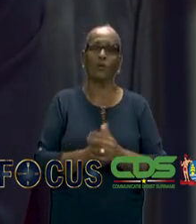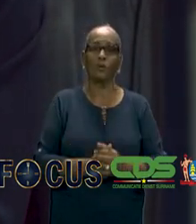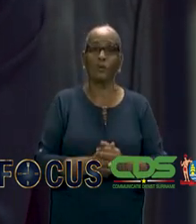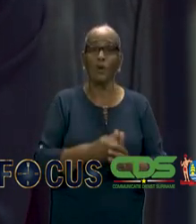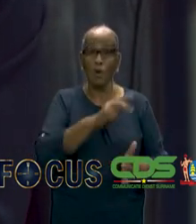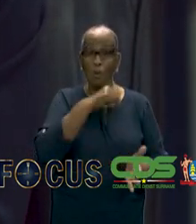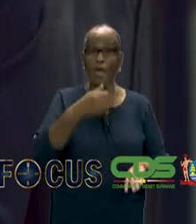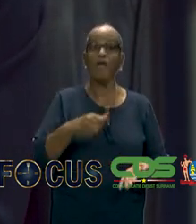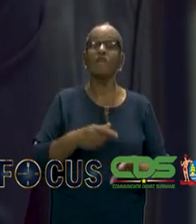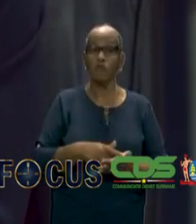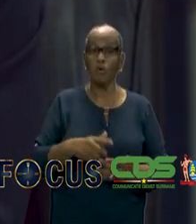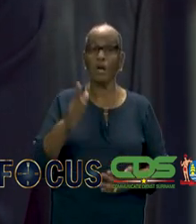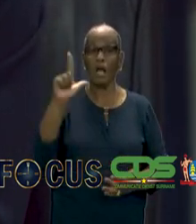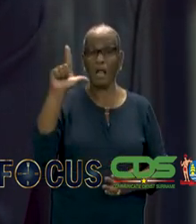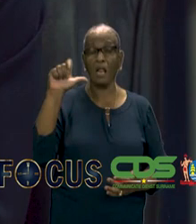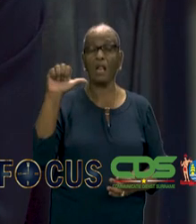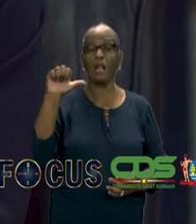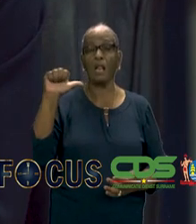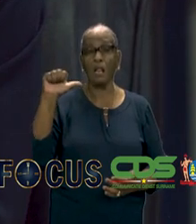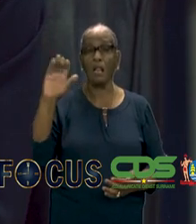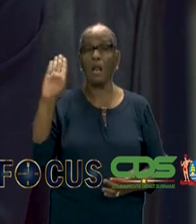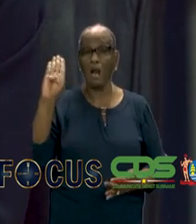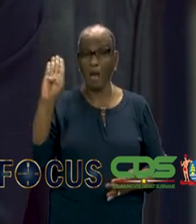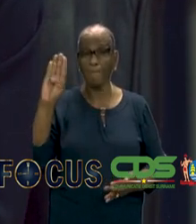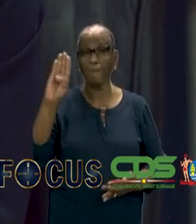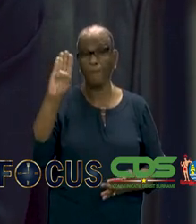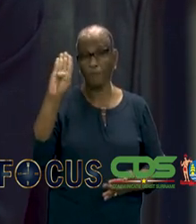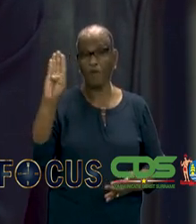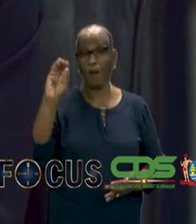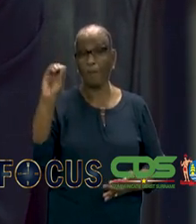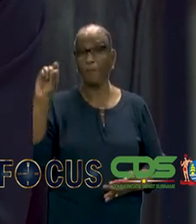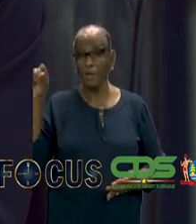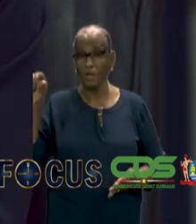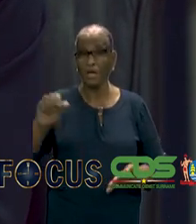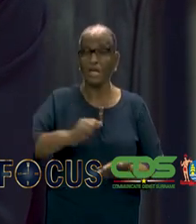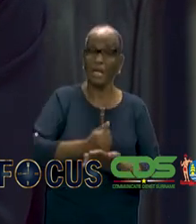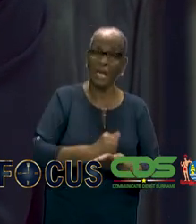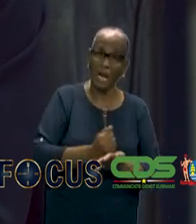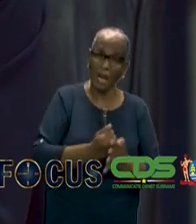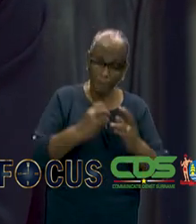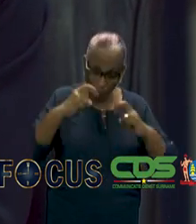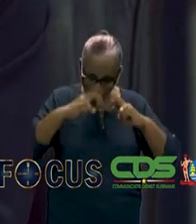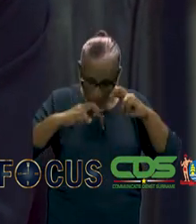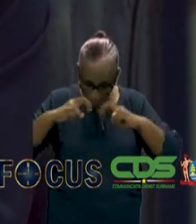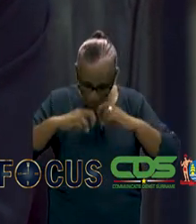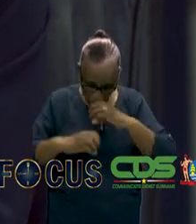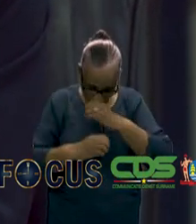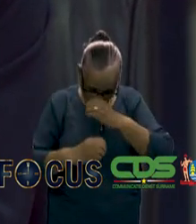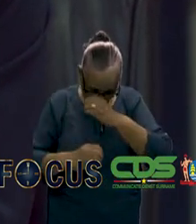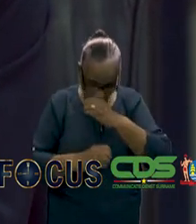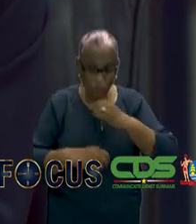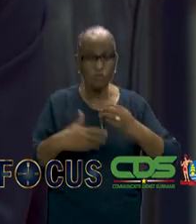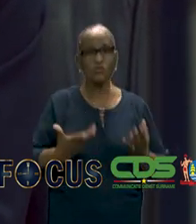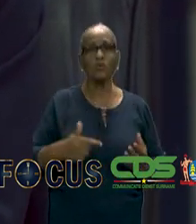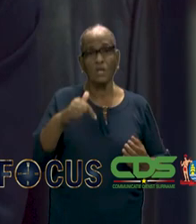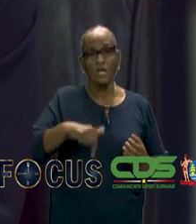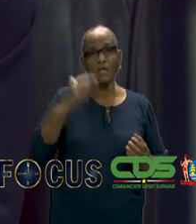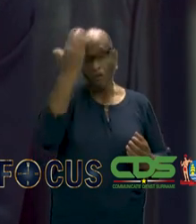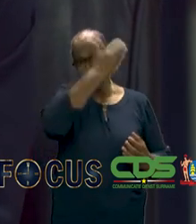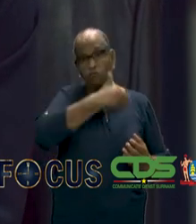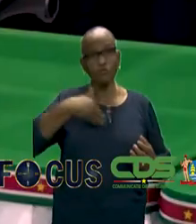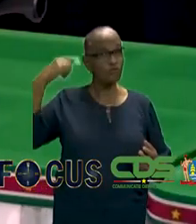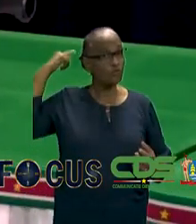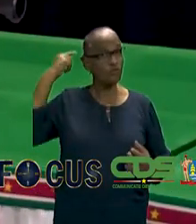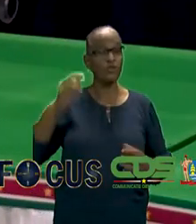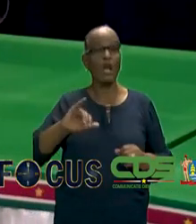het labpersoneel van het biologie en andere experts research- en uitwisselingsprogramma's willen opzetten. Er is daarna een bezoek gebracht